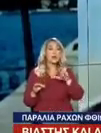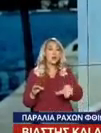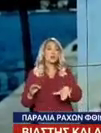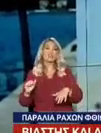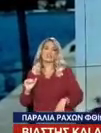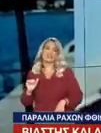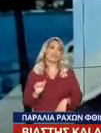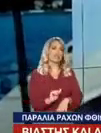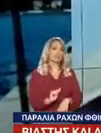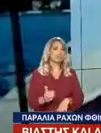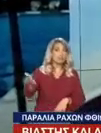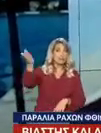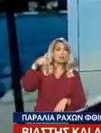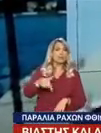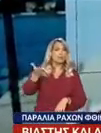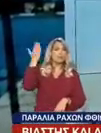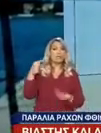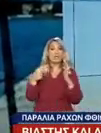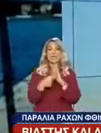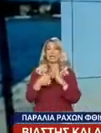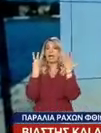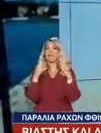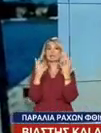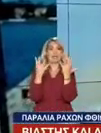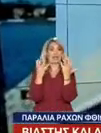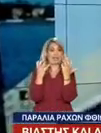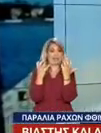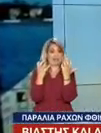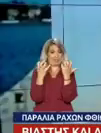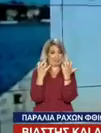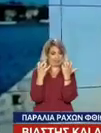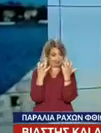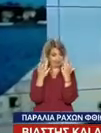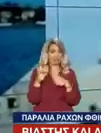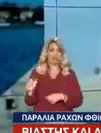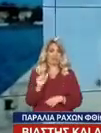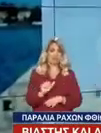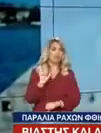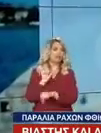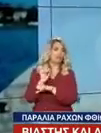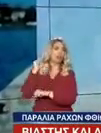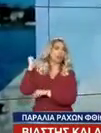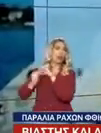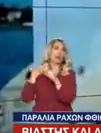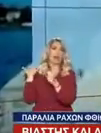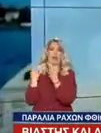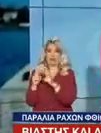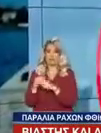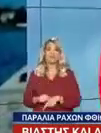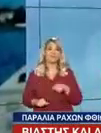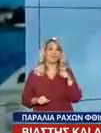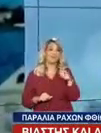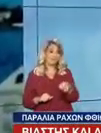Αυτό έγινε το 1990. Η γυναίκα που πνίγηκε έχασε το ένα της παιδί πρόσφατα από τροχαίο και έγινε γιαγιά πριν